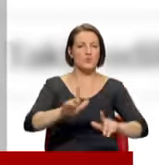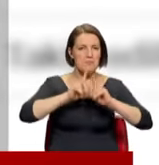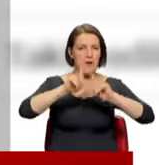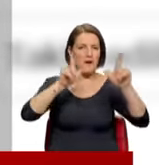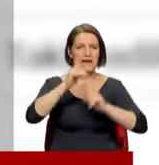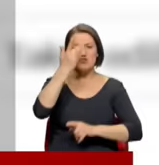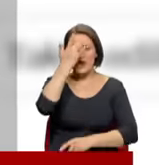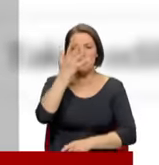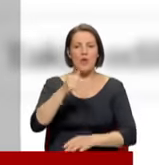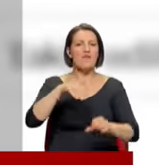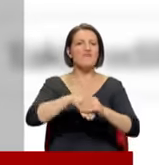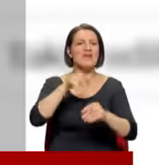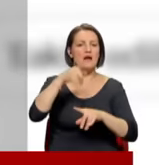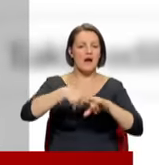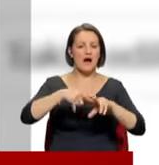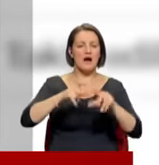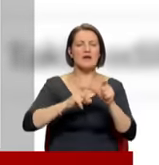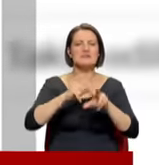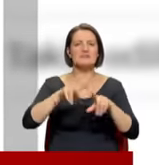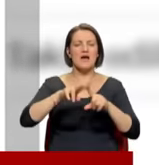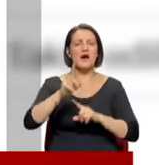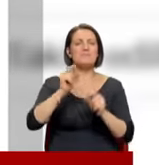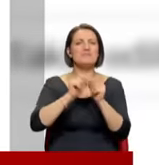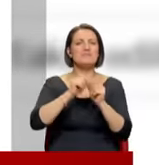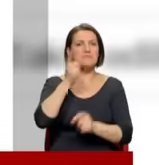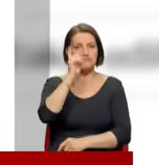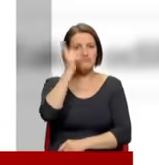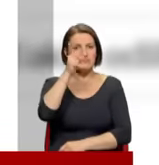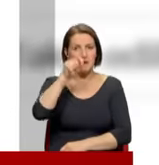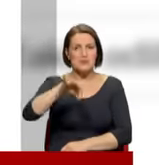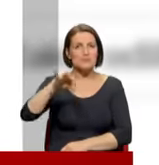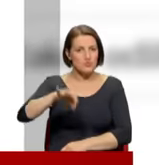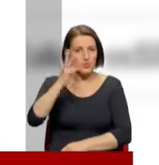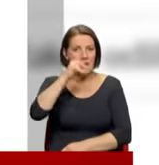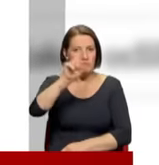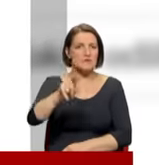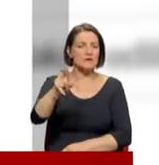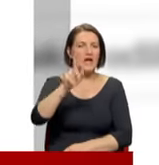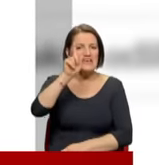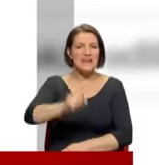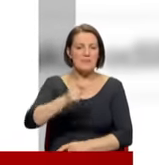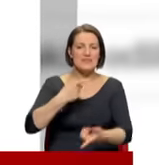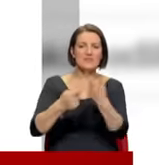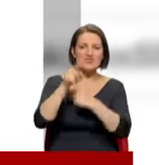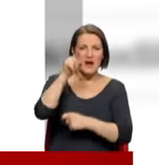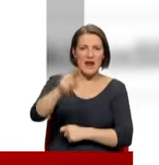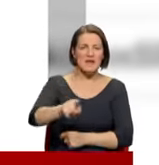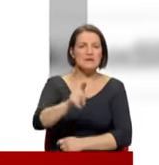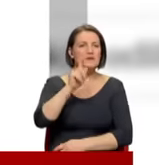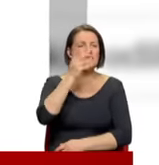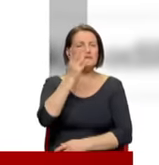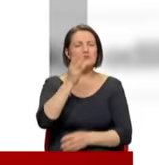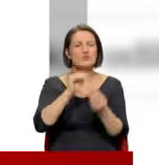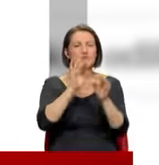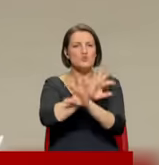derken şehit olan vekilimiz Hasan Bitmez'e parmak sallayanlar bugün utanırlar mı acaba? Yaptığınız ticaret mazlumların